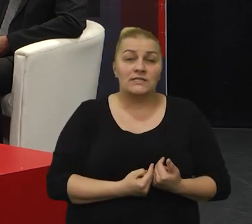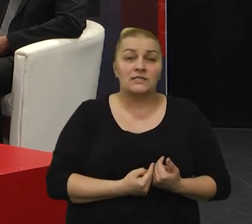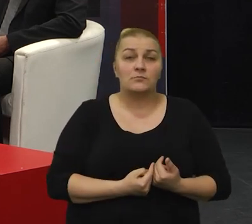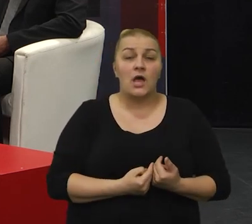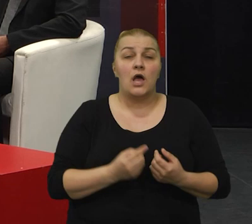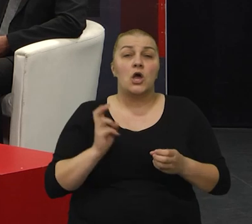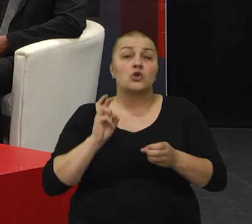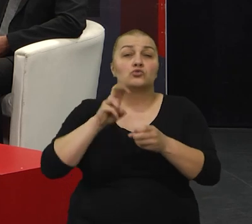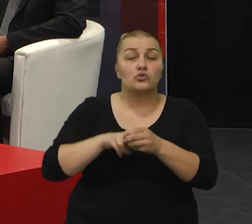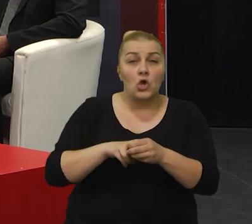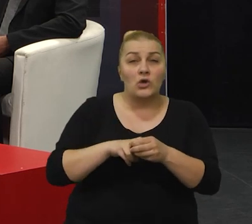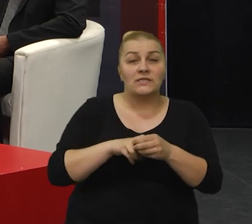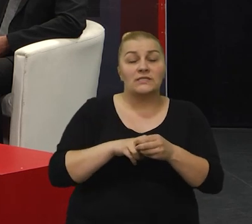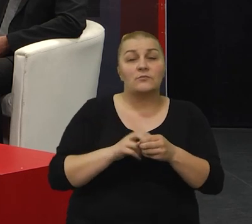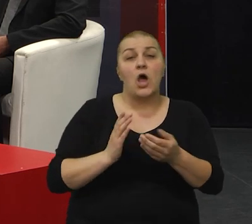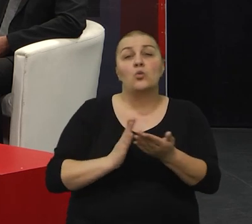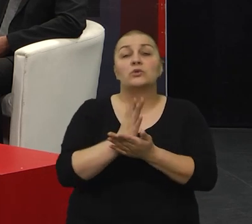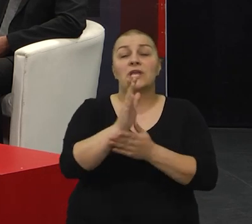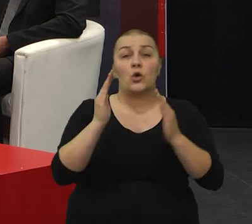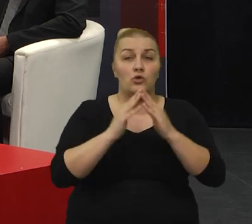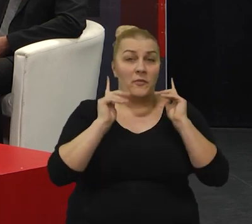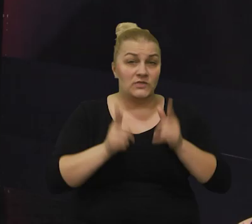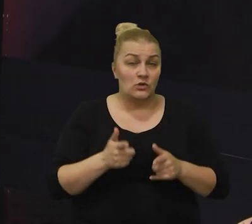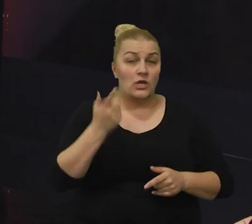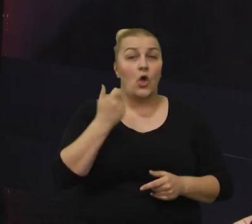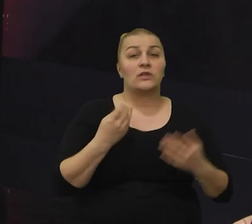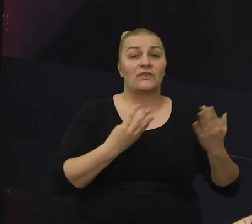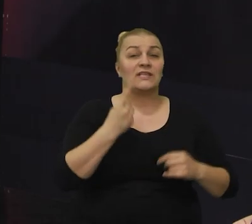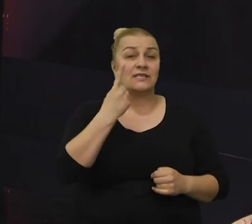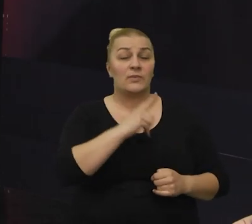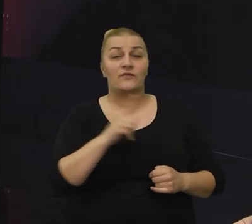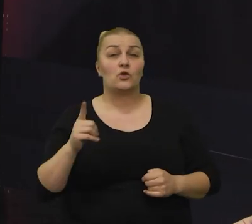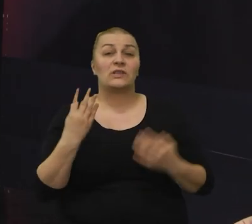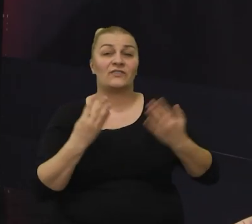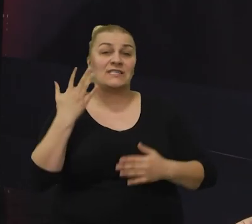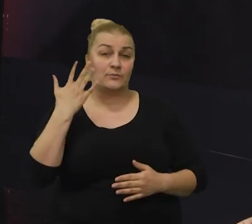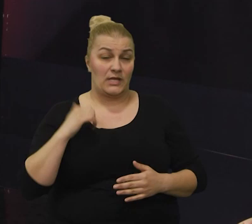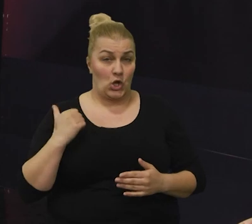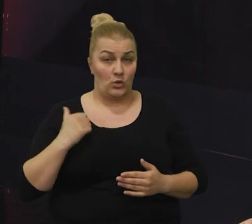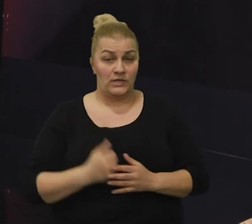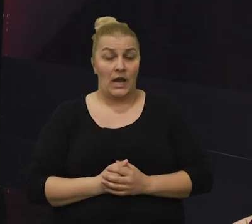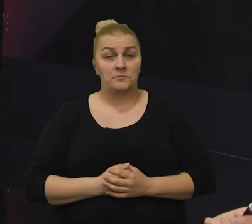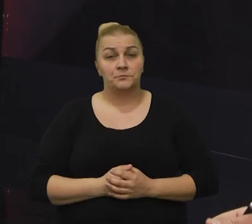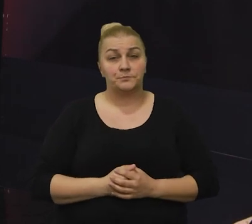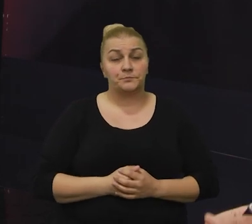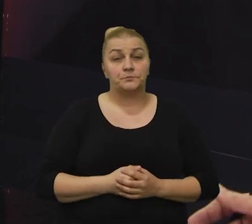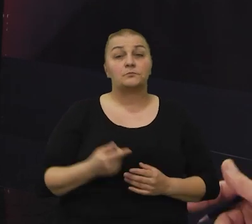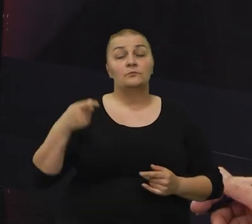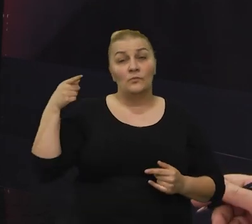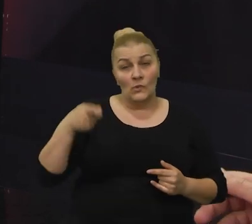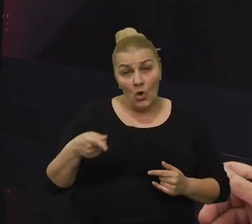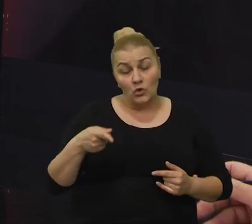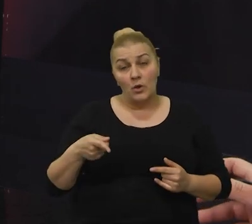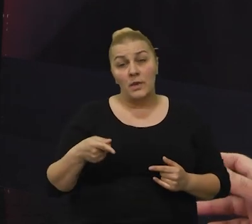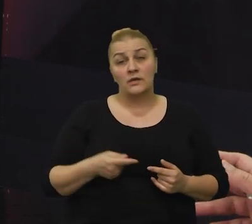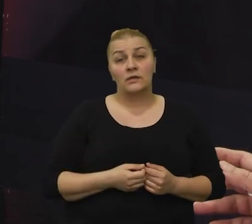dragovoljcima, učesnicima u tijeku Domovinskog rata od 91. do 95. I o tome